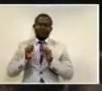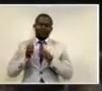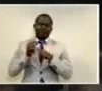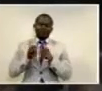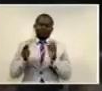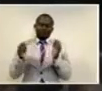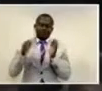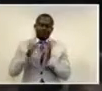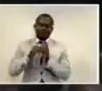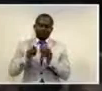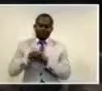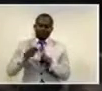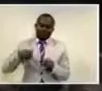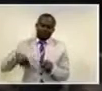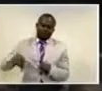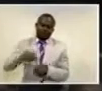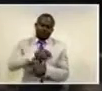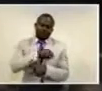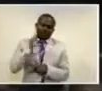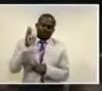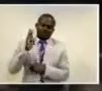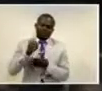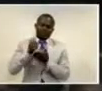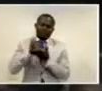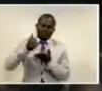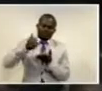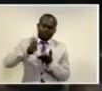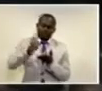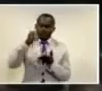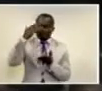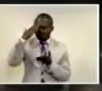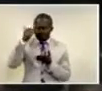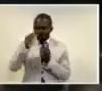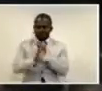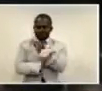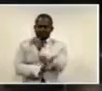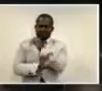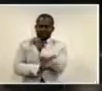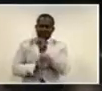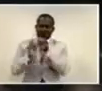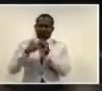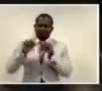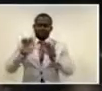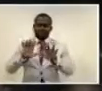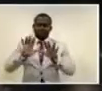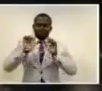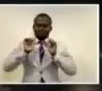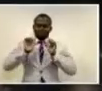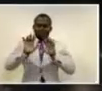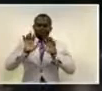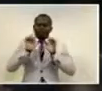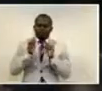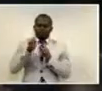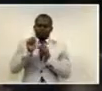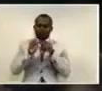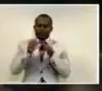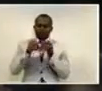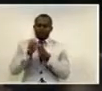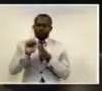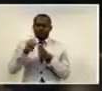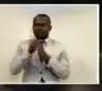ariko natwe tuzabafasha kugira ngo igihugu kibyirinde kirinde abo bashobora kuyobya